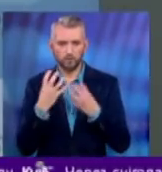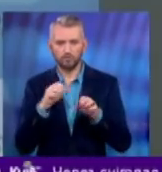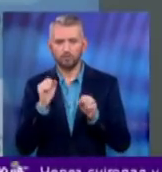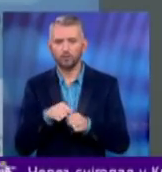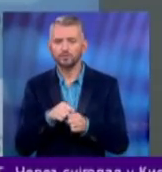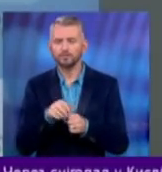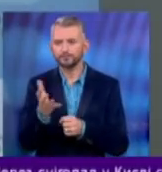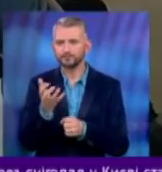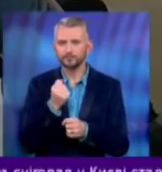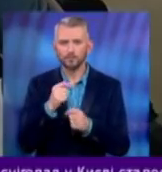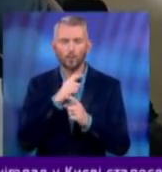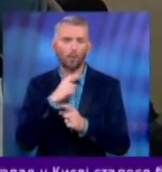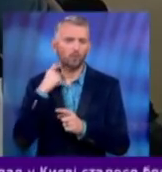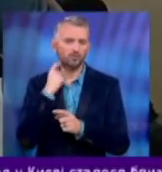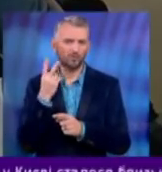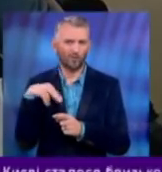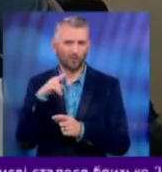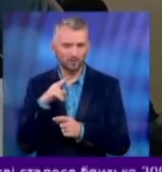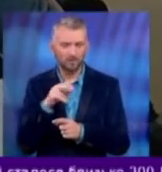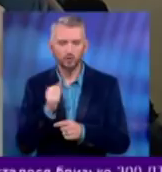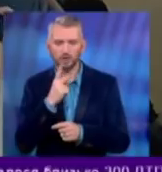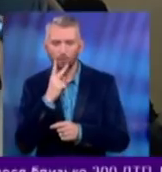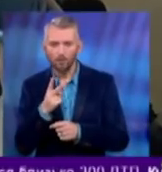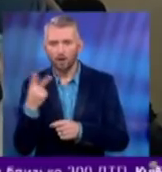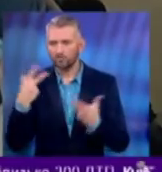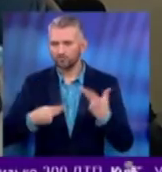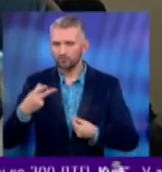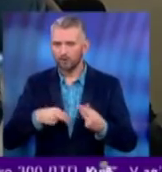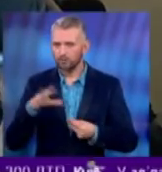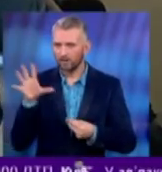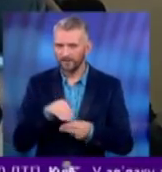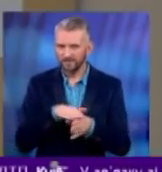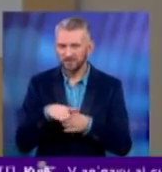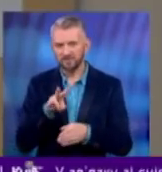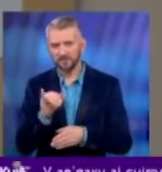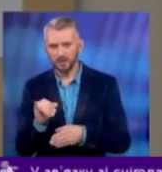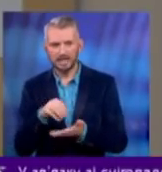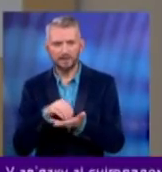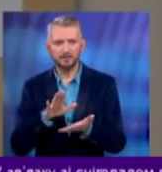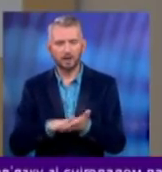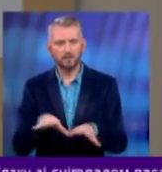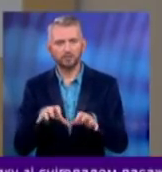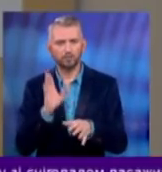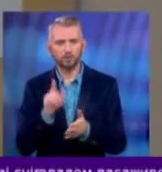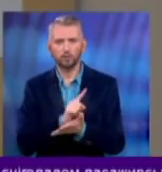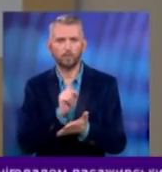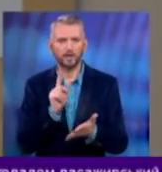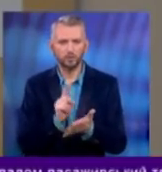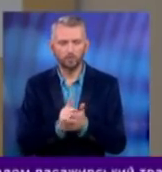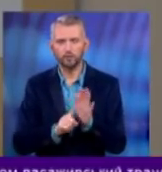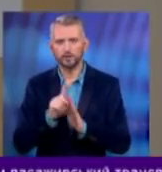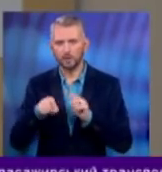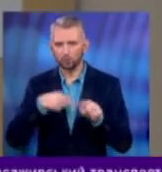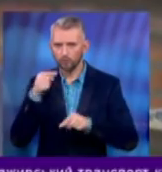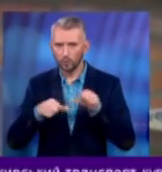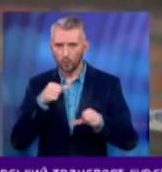на ошейнику чотирилапого негідника, побачити, чи зроблені всі щеплення. Реєстрація хатніх улюбленців стане обов'язковою з наступного